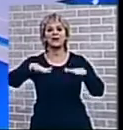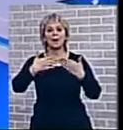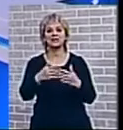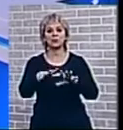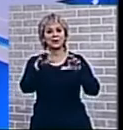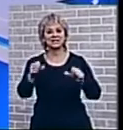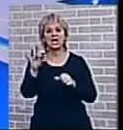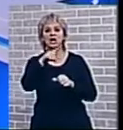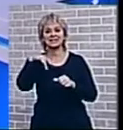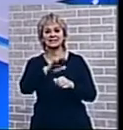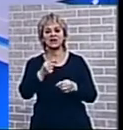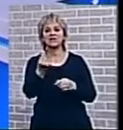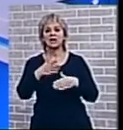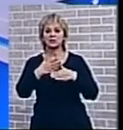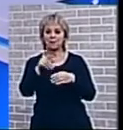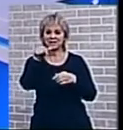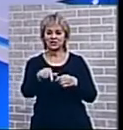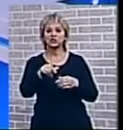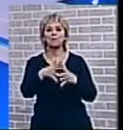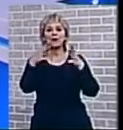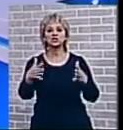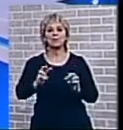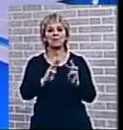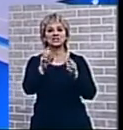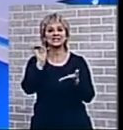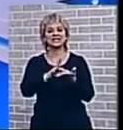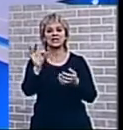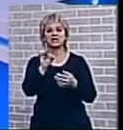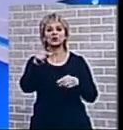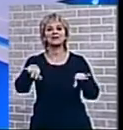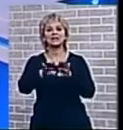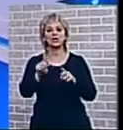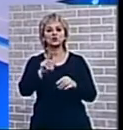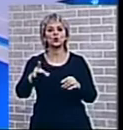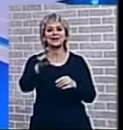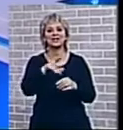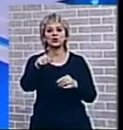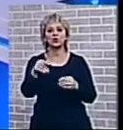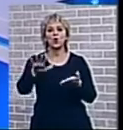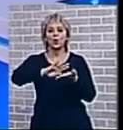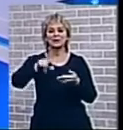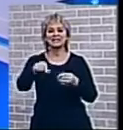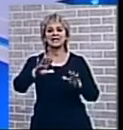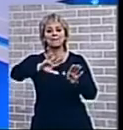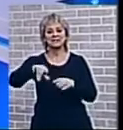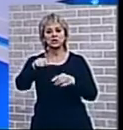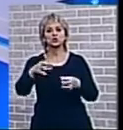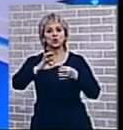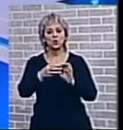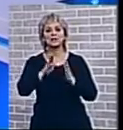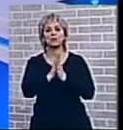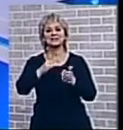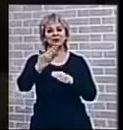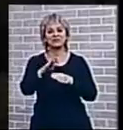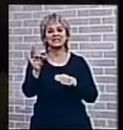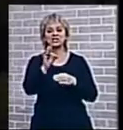обратился к правительству России за финансовой поддержкой. Масштабы пожара в центре Ростова таковы, что региону ликвидировать последствия сложно. Просьбу